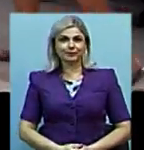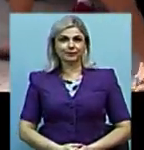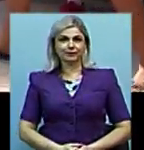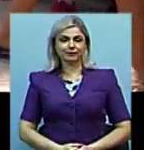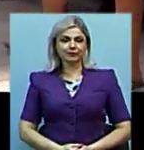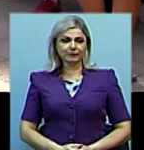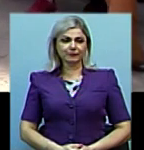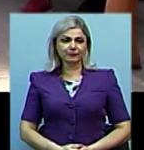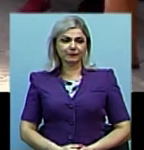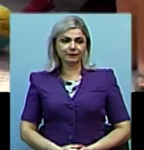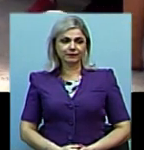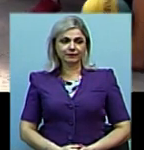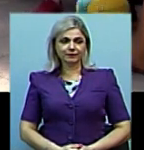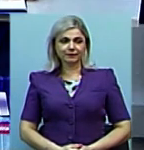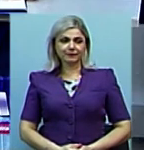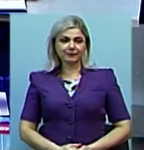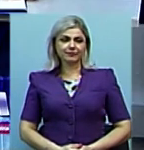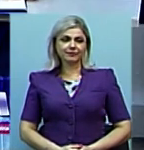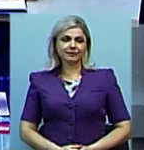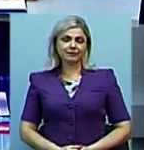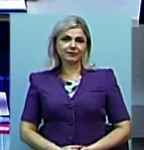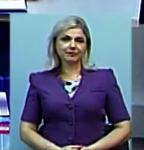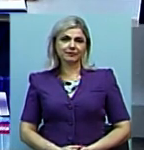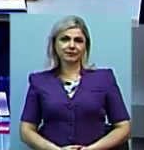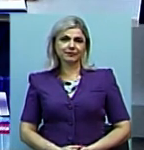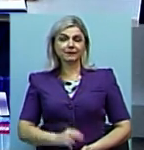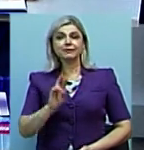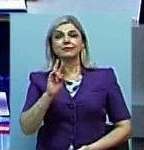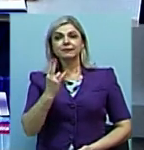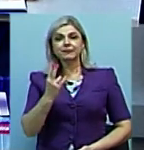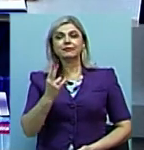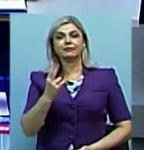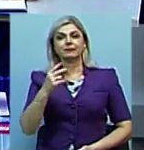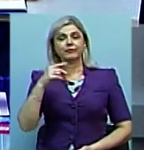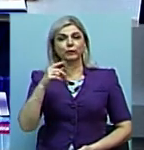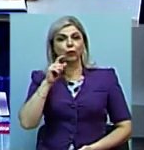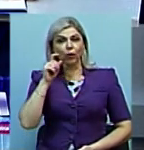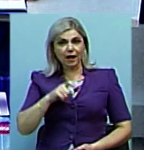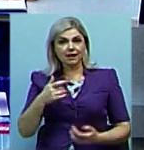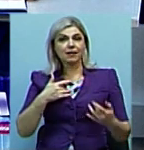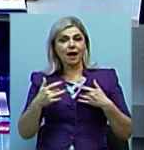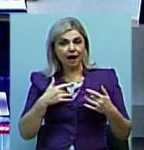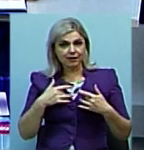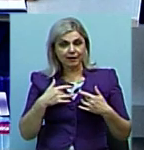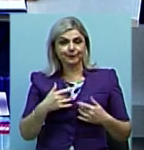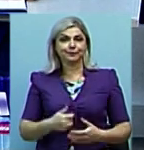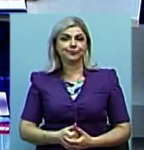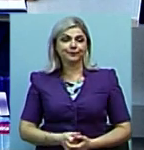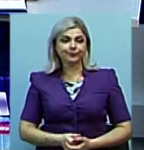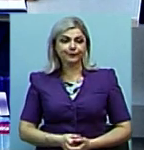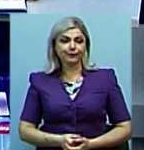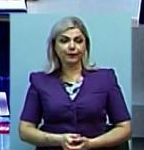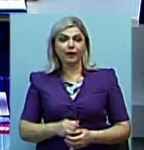Кускова, телевізійні новини Миколаївщини. У Миколаївському академічному українському театрі драми та музичної